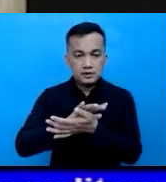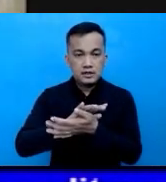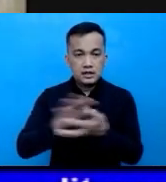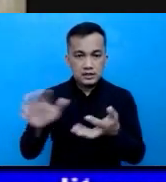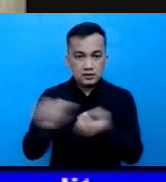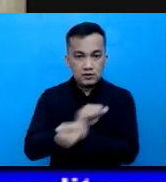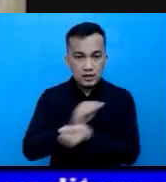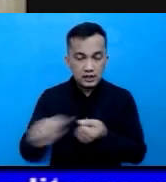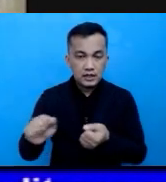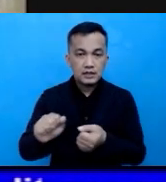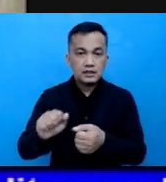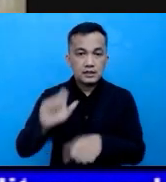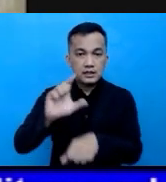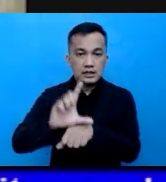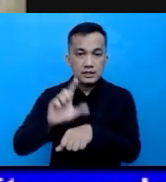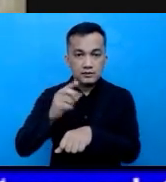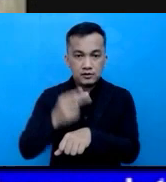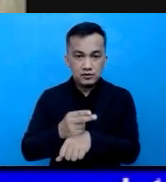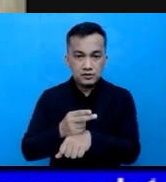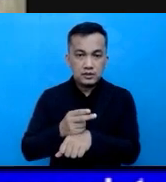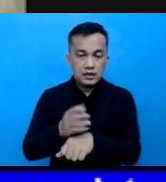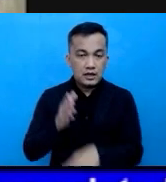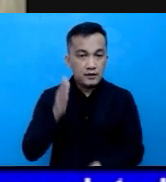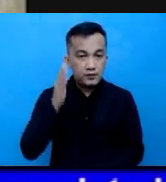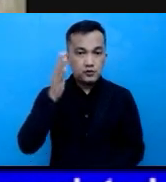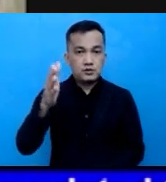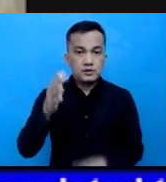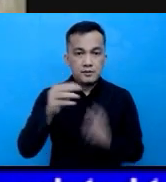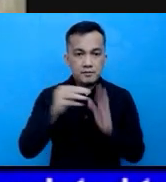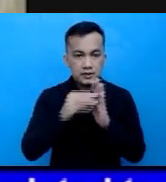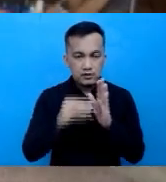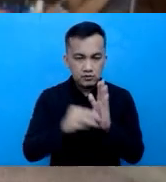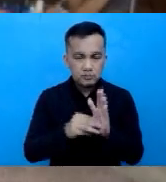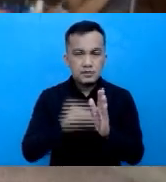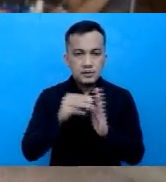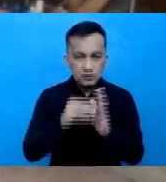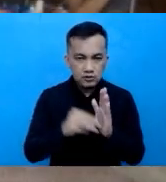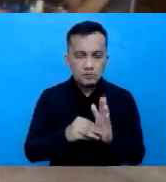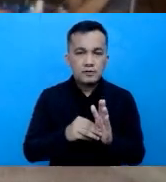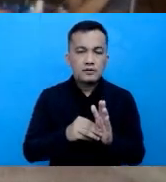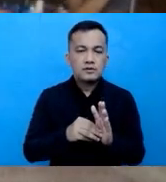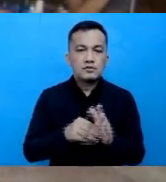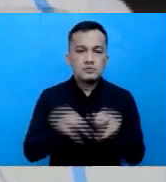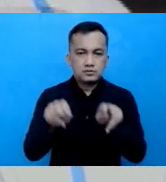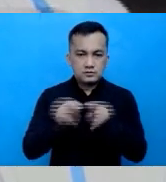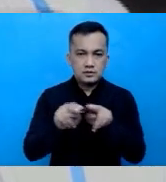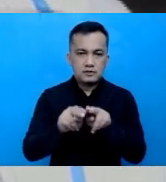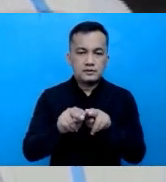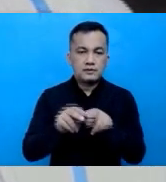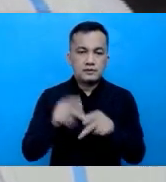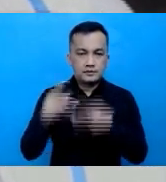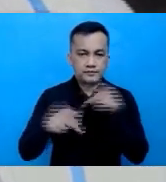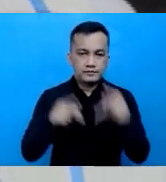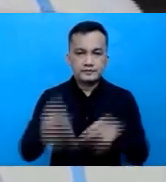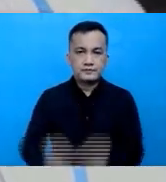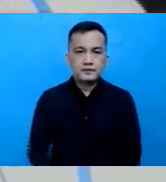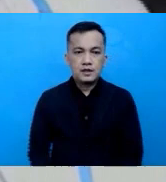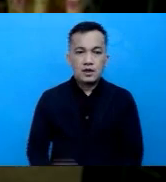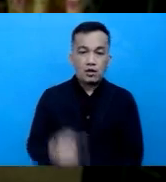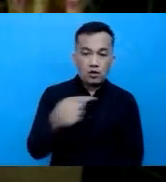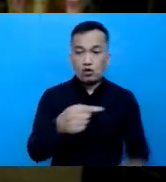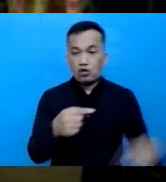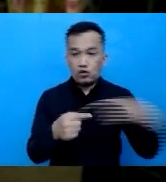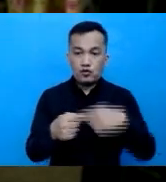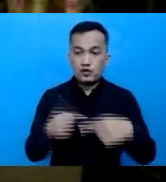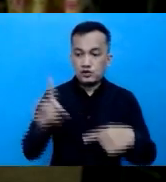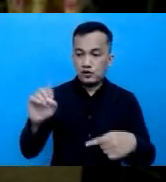kinabukasan ng milyong-milyong ordinaryong mamamayan. Nagturuan din ng DOH at Department of Budget and